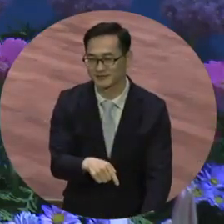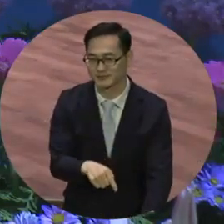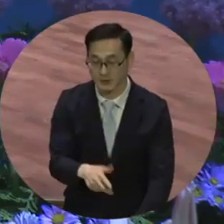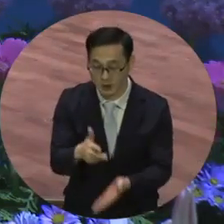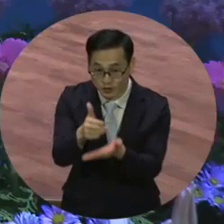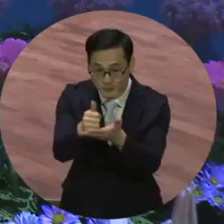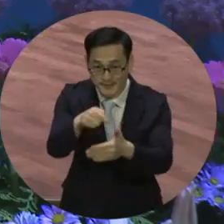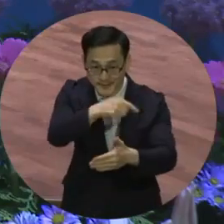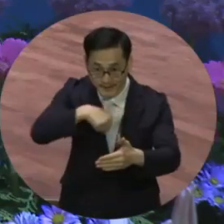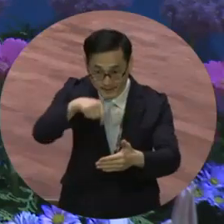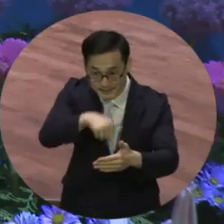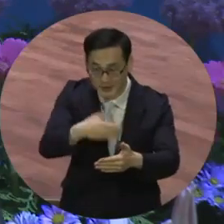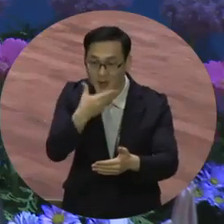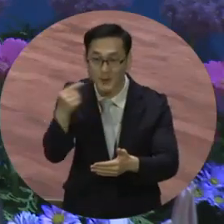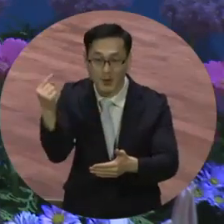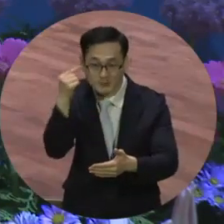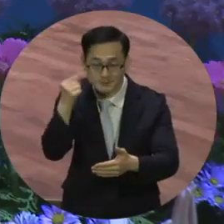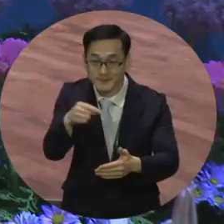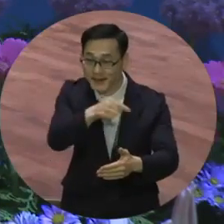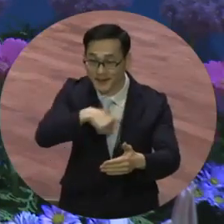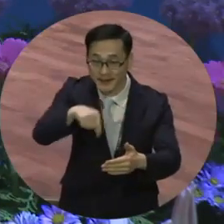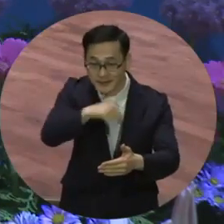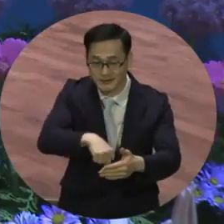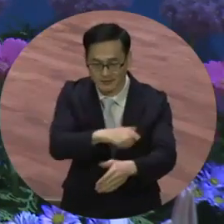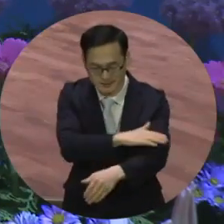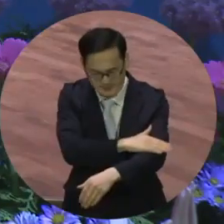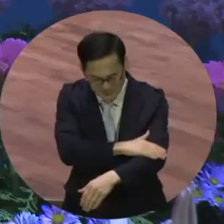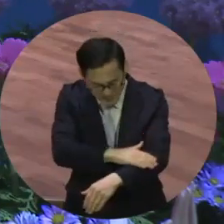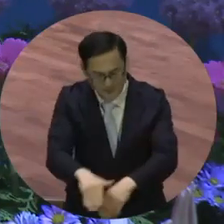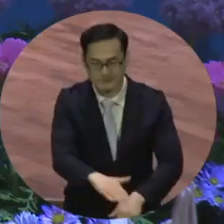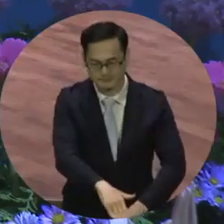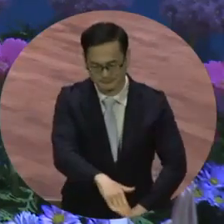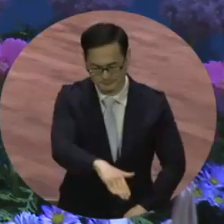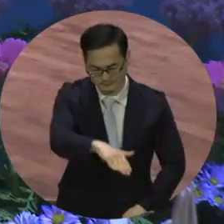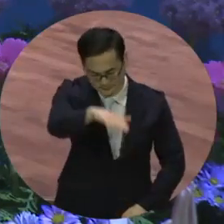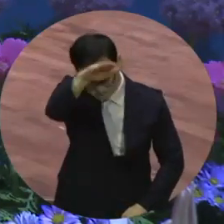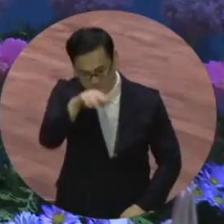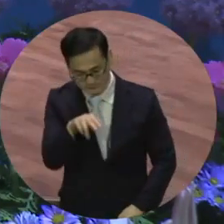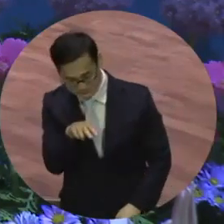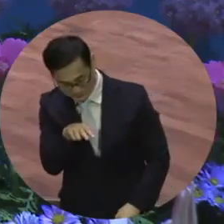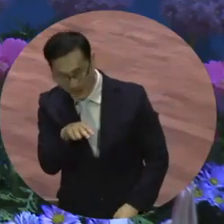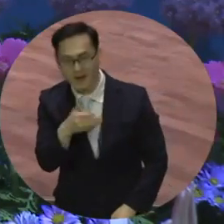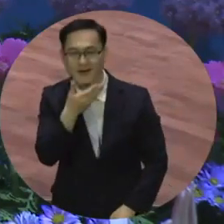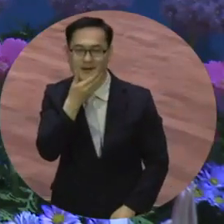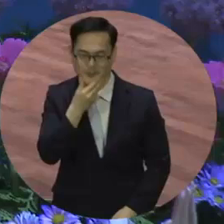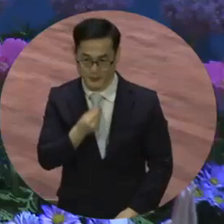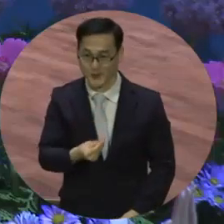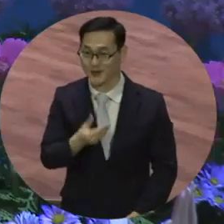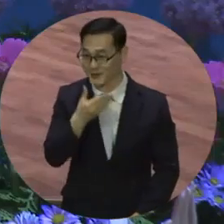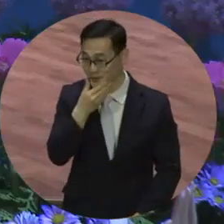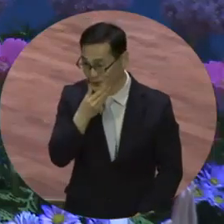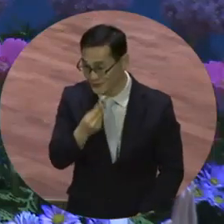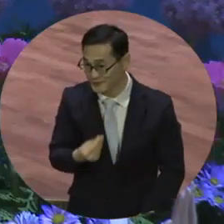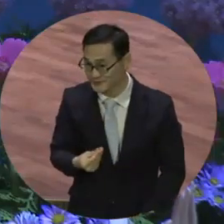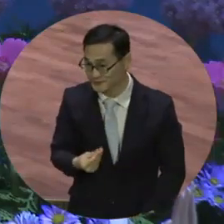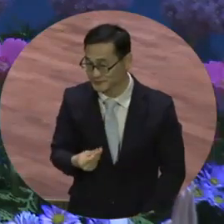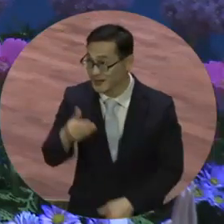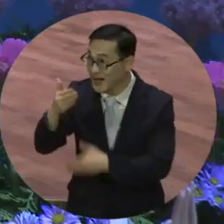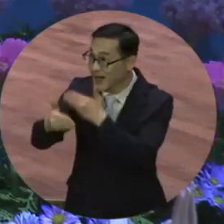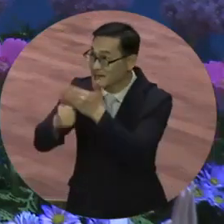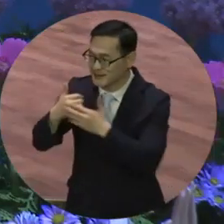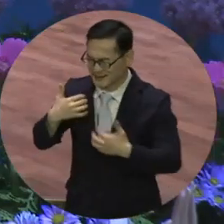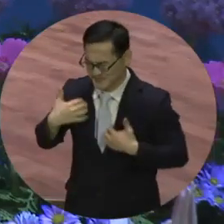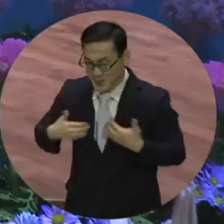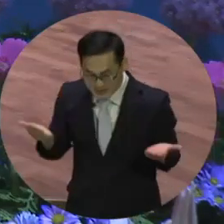복음 안에서 참으로 잘 될 때 가장 행복합니다, 부모가. 하나님이 기뻐하시는 일 속에 있을